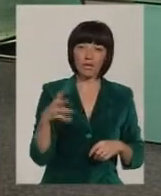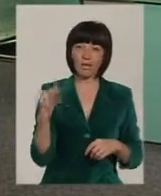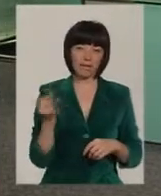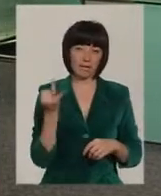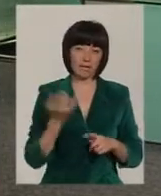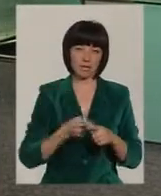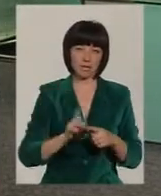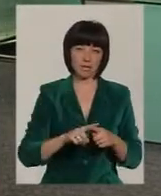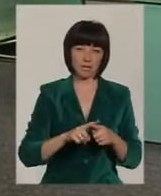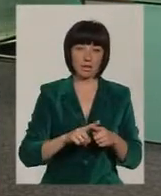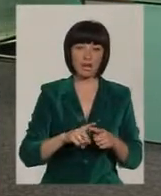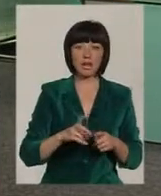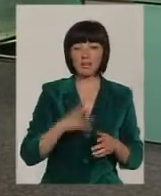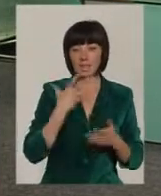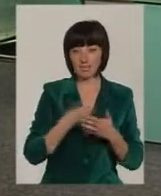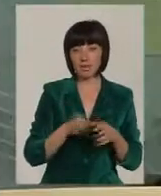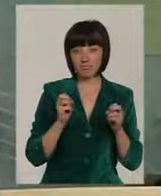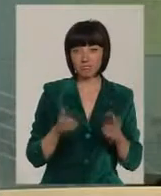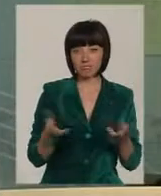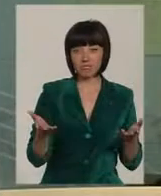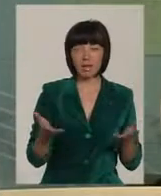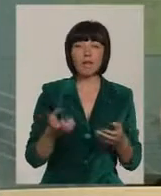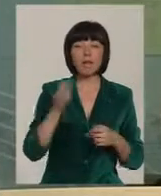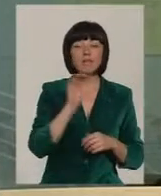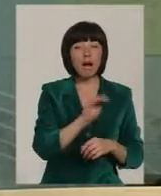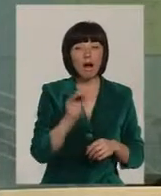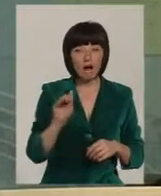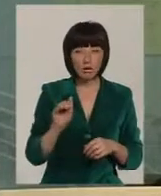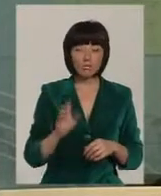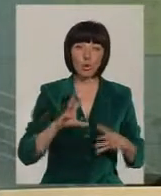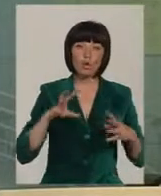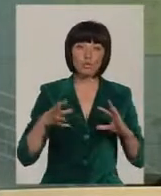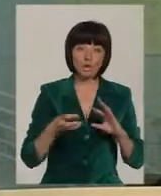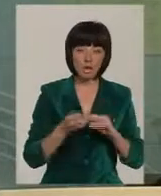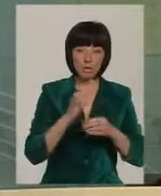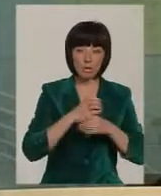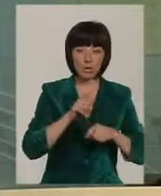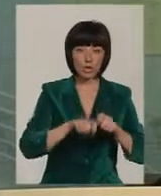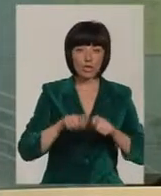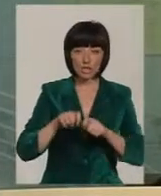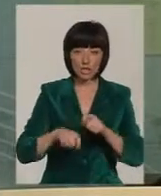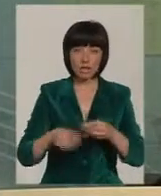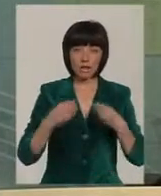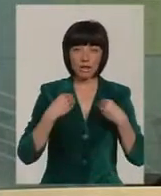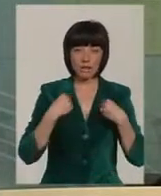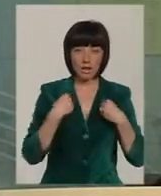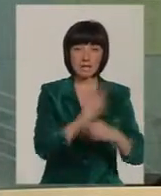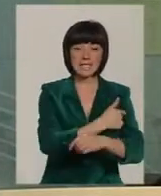цікавляться цією інформацією на свій страх і ризик. Але ми ще раз нагадуємо про те, що результати лабораторних досліджень, які нам